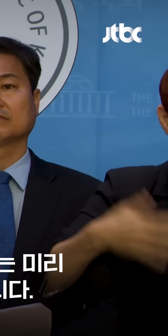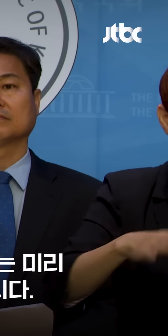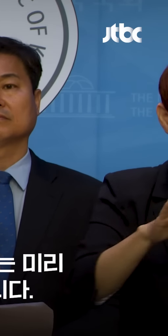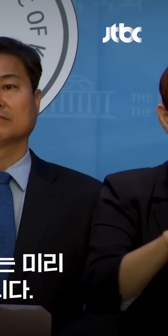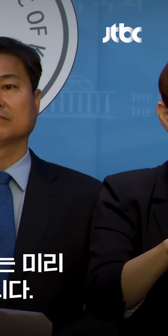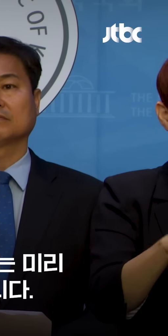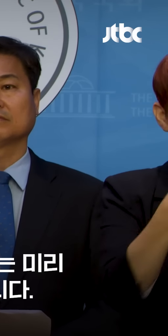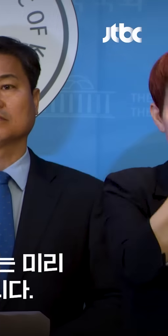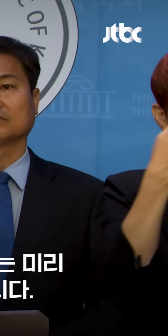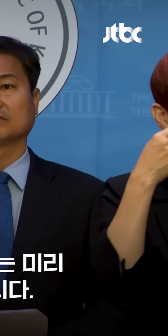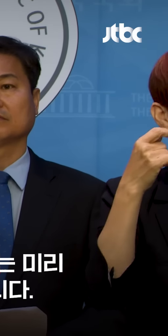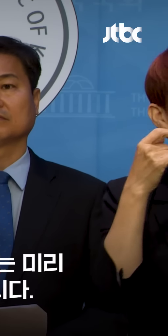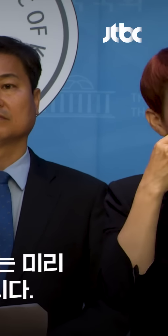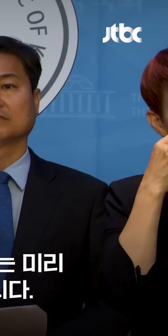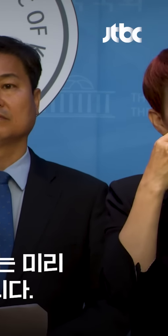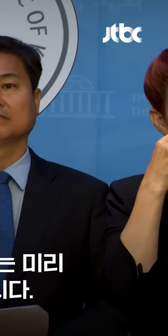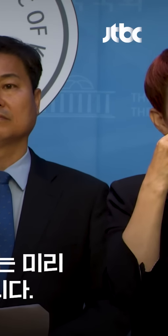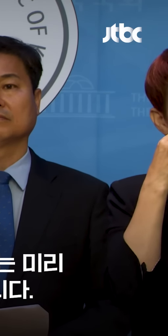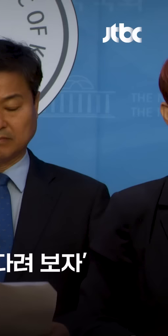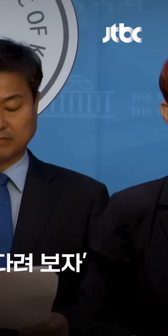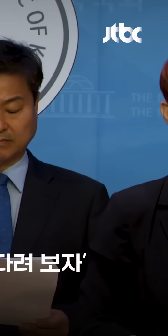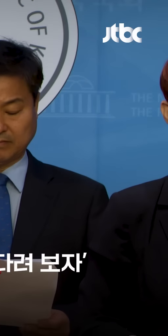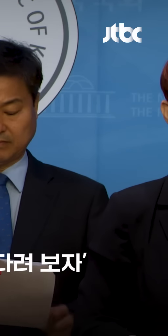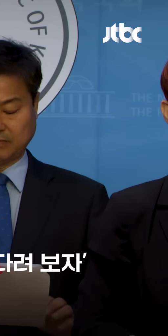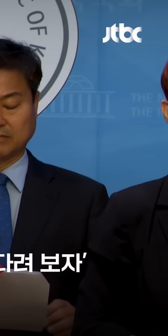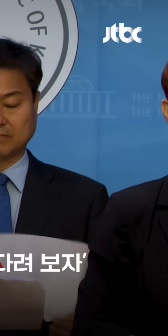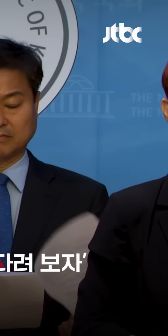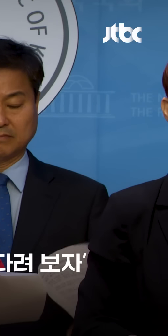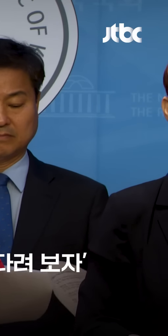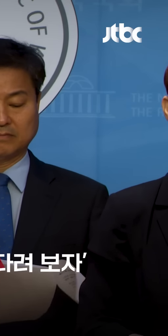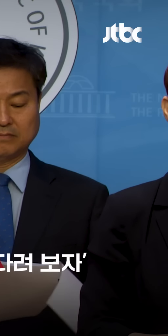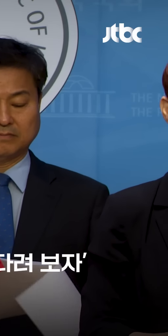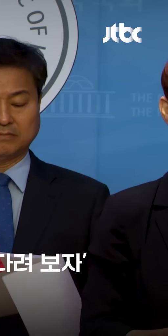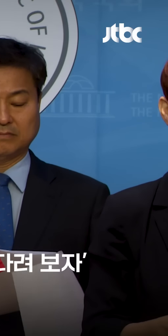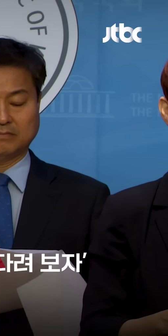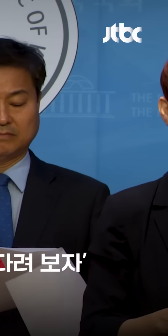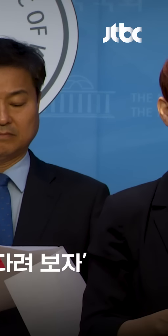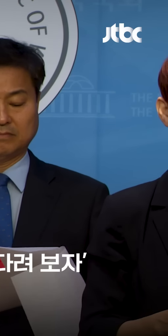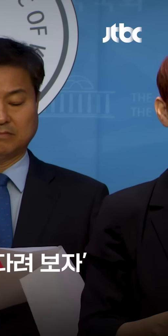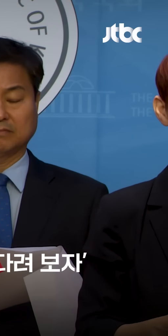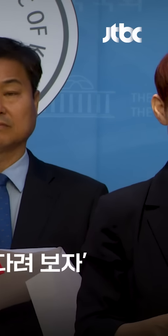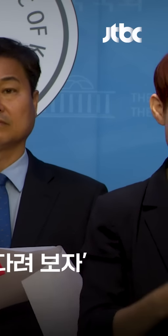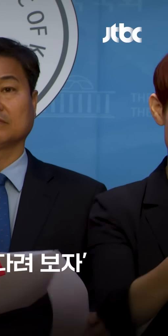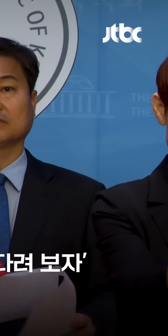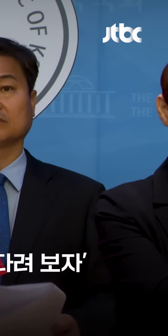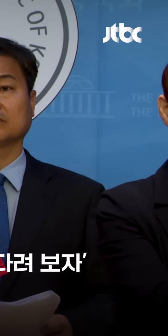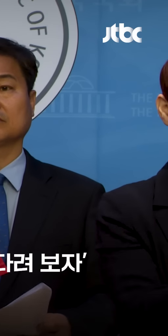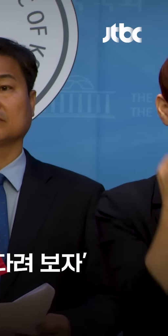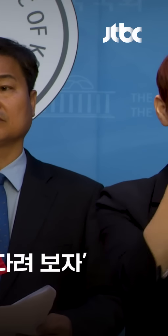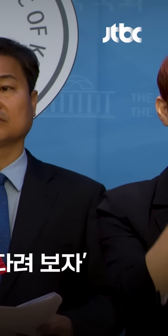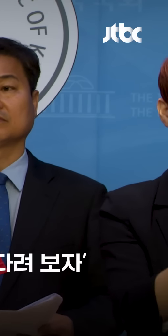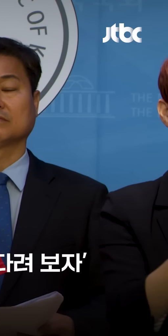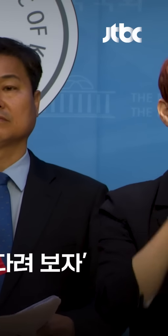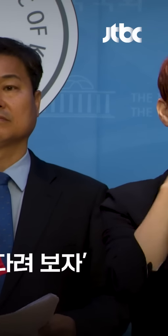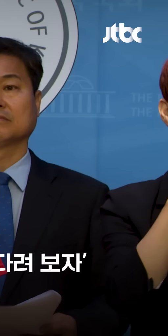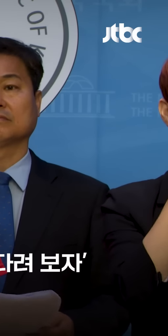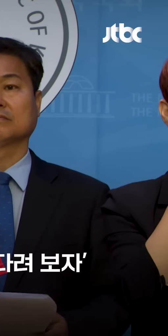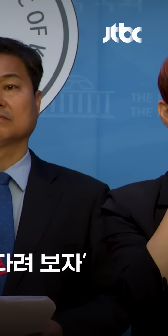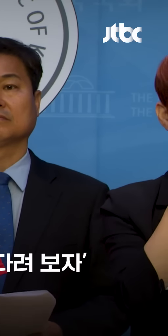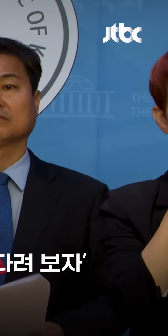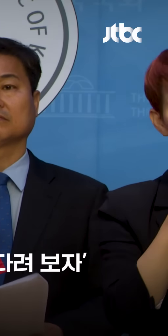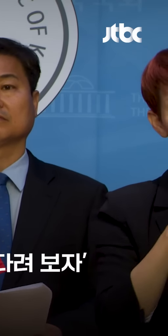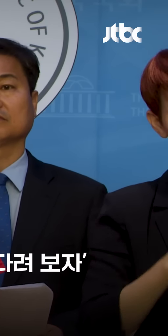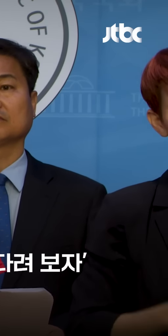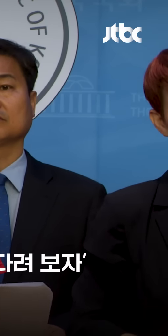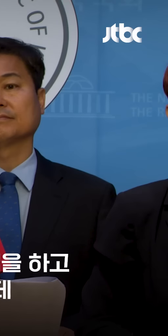알 수도 없고 확보를 할 수가 없습니다. 일부 여당 일각에서는 수사 중이니까 기다려보자